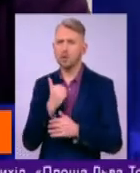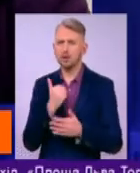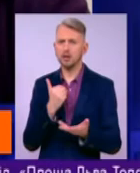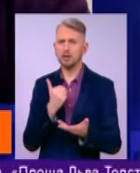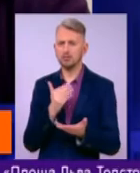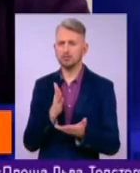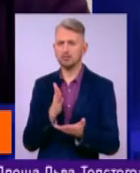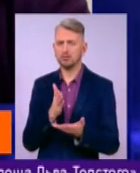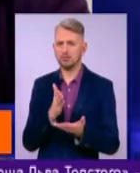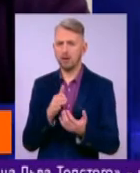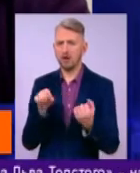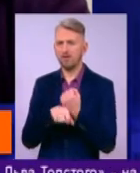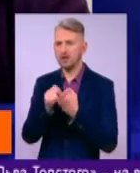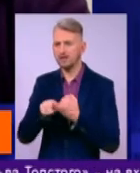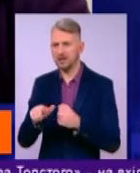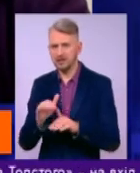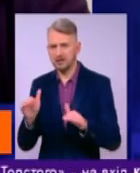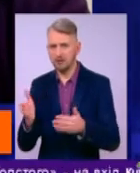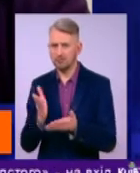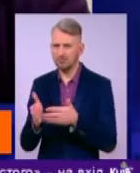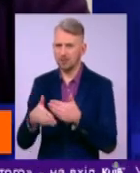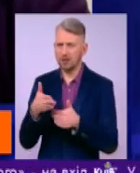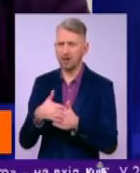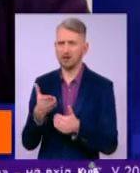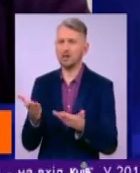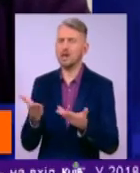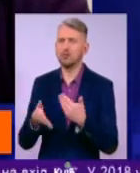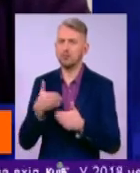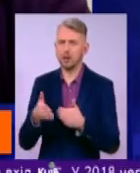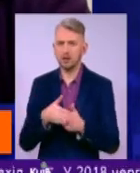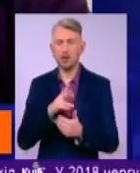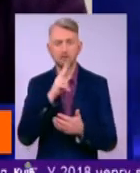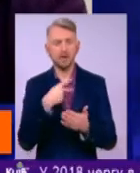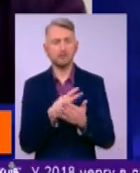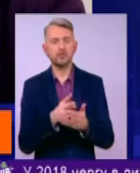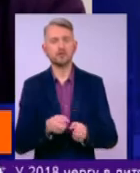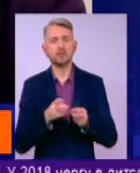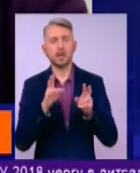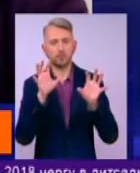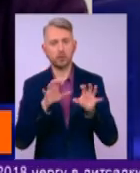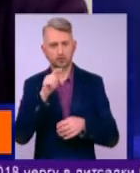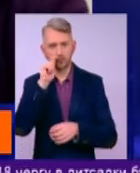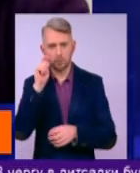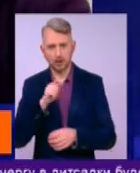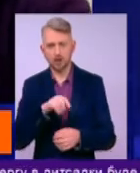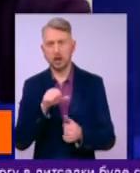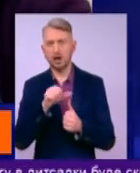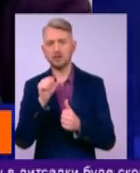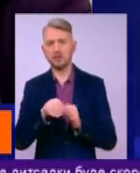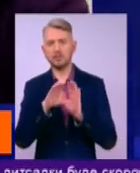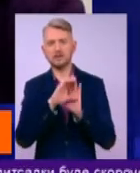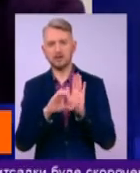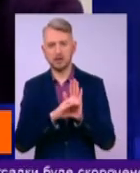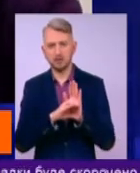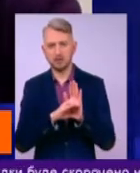несуть гвалтівники дітей покарання? Які це покарання? Передбачені Кримінальним кодексом України, а саме